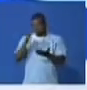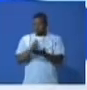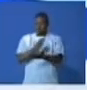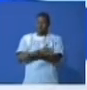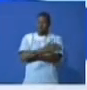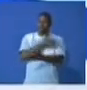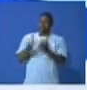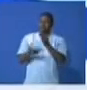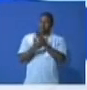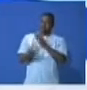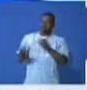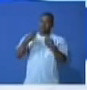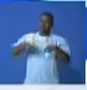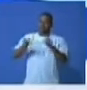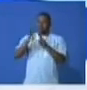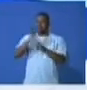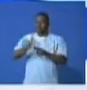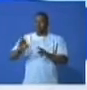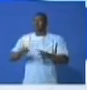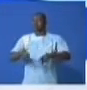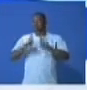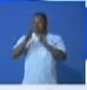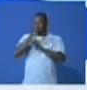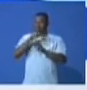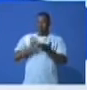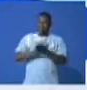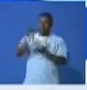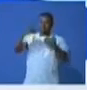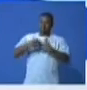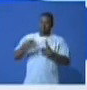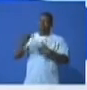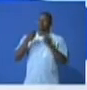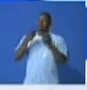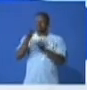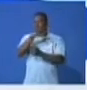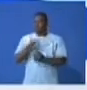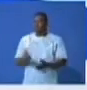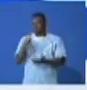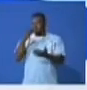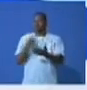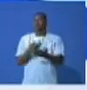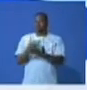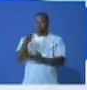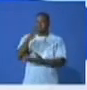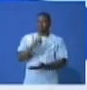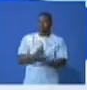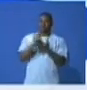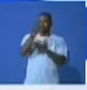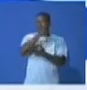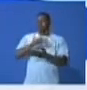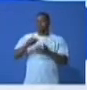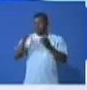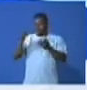Faso. C'est un don qui permettra aux universités publiques d'octroyer plus de bourses aux étudiants. Les deux ministres étaient face aux députés. Le compte-rendu de la plénière